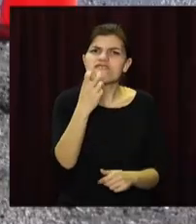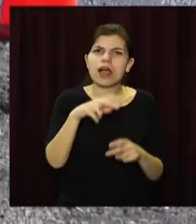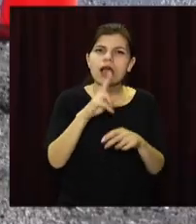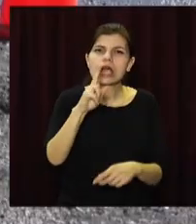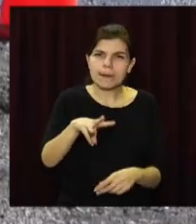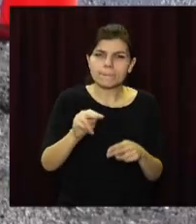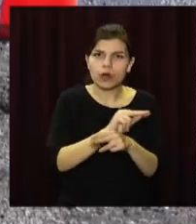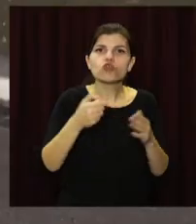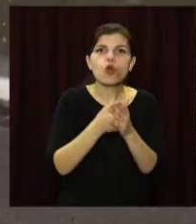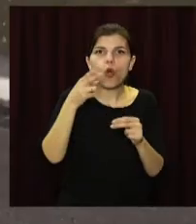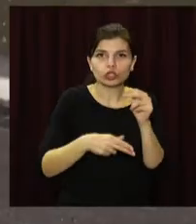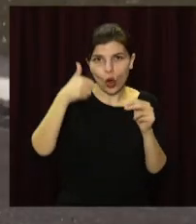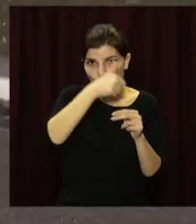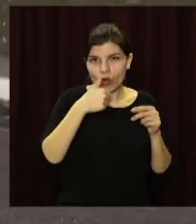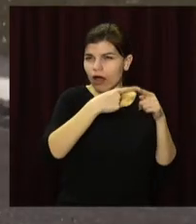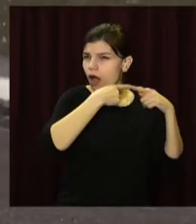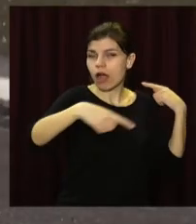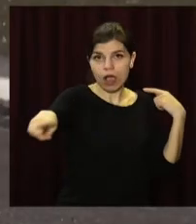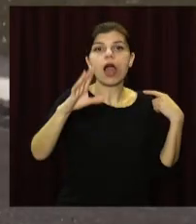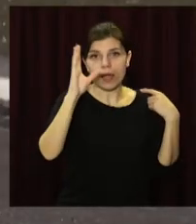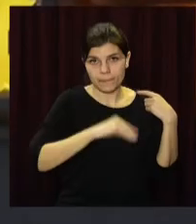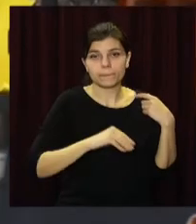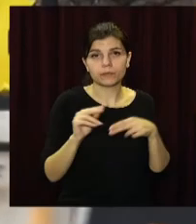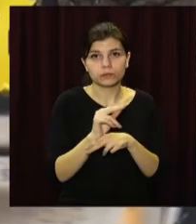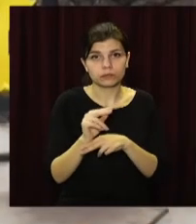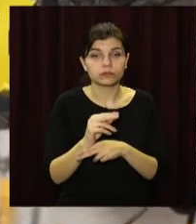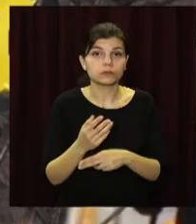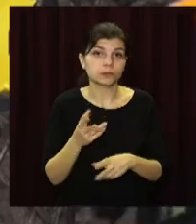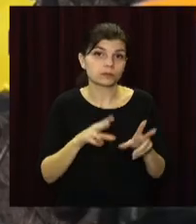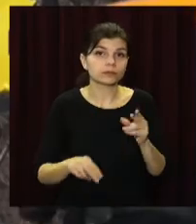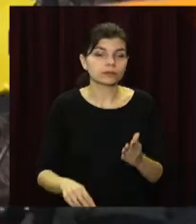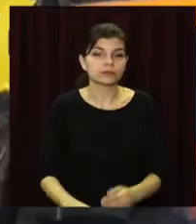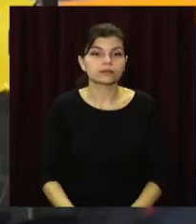планують до кінця року. Дар'я Пшенична, Роман Івашинов, Open News, телеканал «Відкритий».